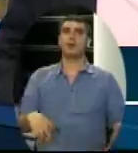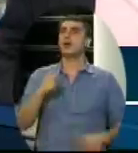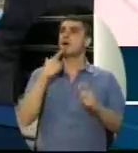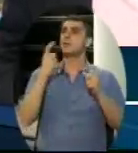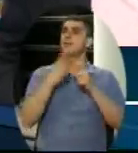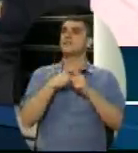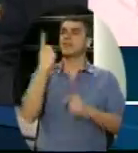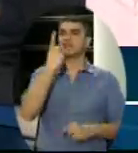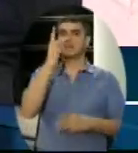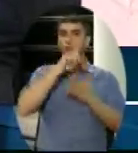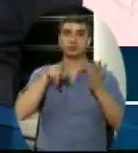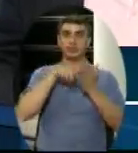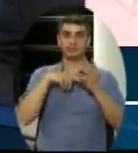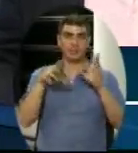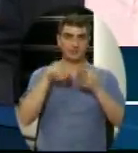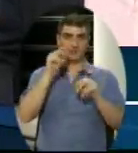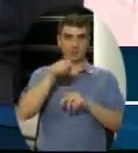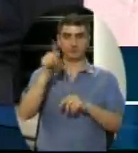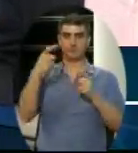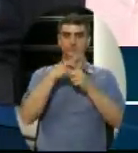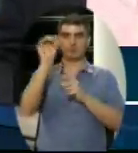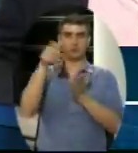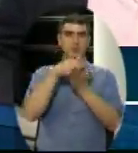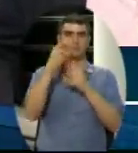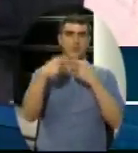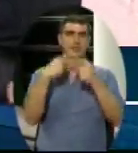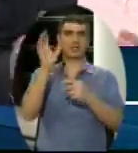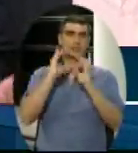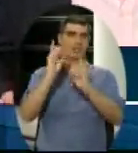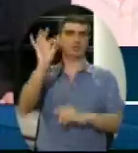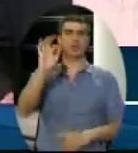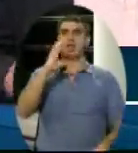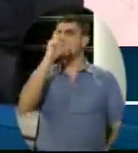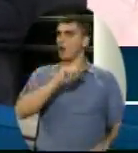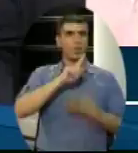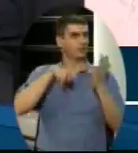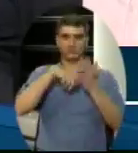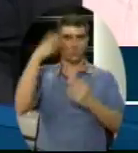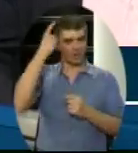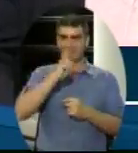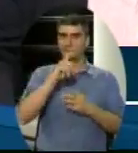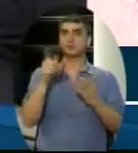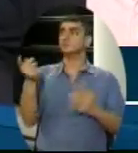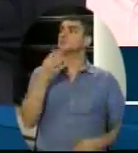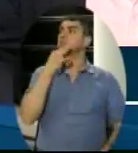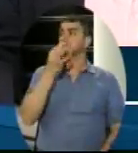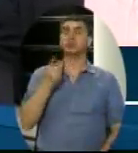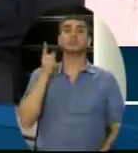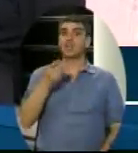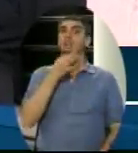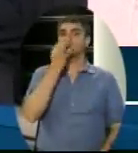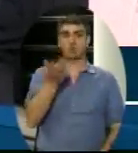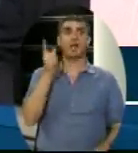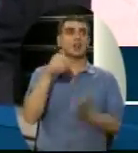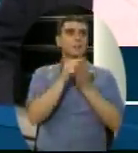נפסלה בבחירות לכנסת, זו המפלגה שלך, שאתה ממשיך דרכה, כי כך, לא נפסלו ערבים, לא נפסלו זה, וזה לא משנה. וזו